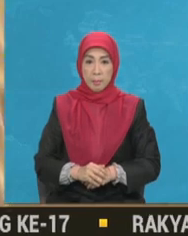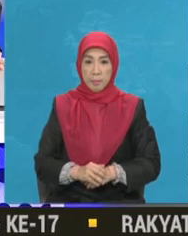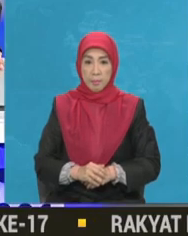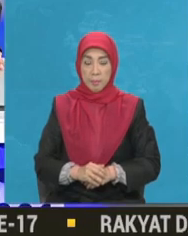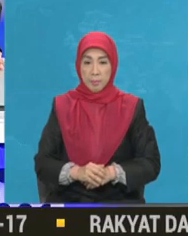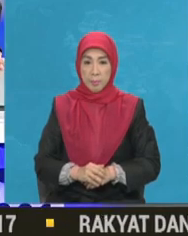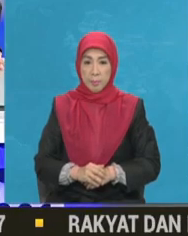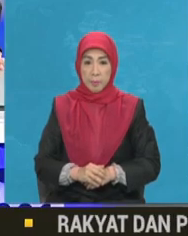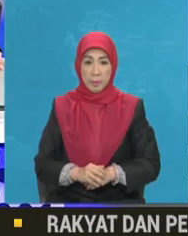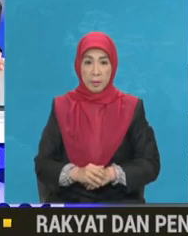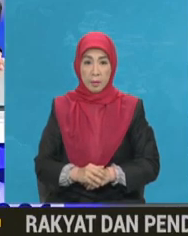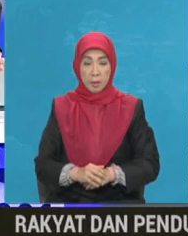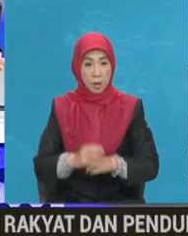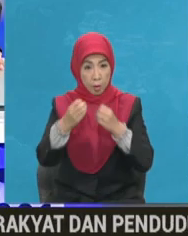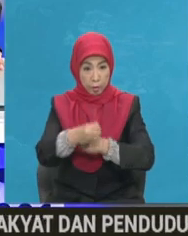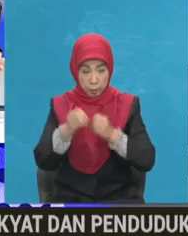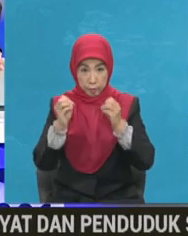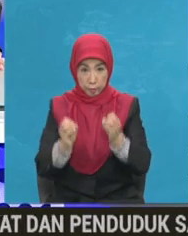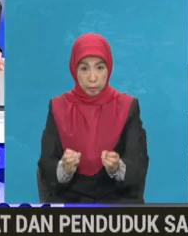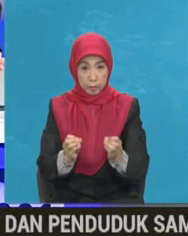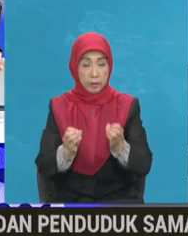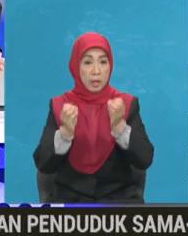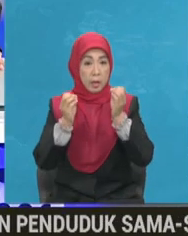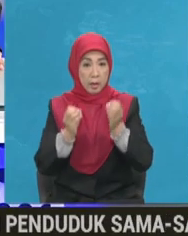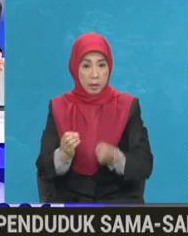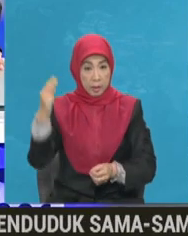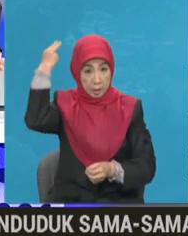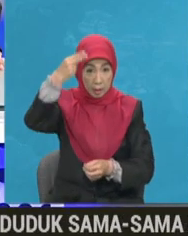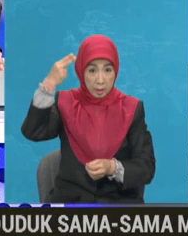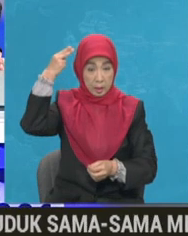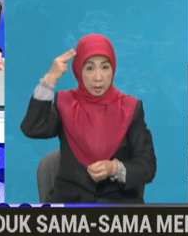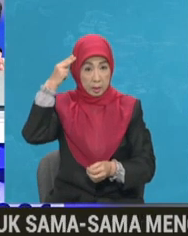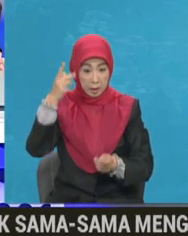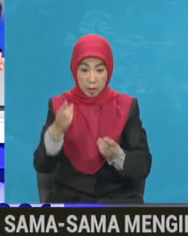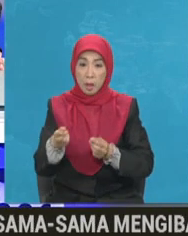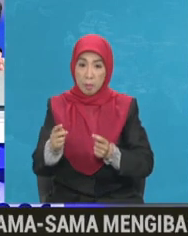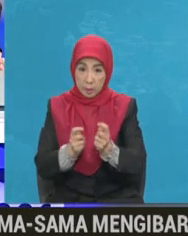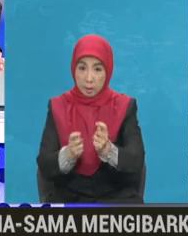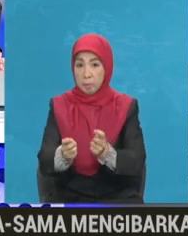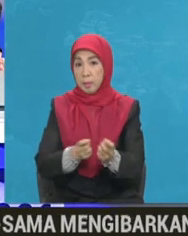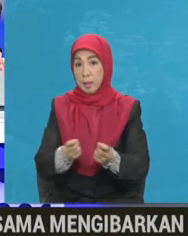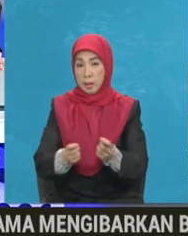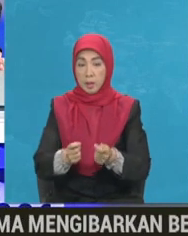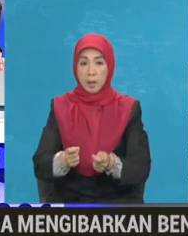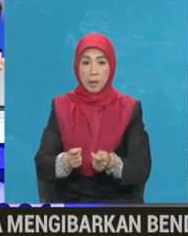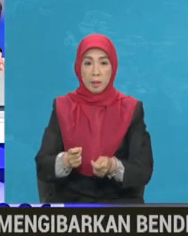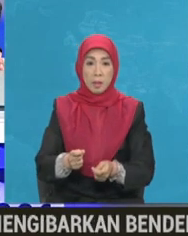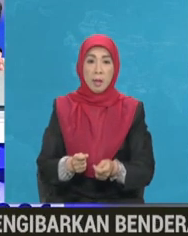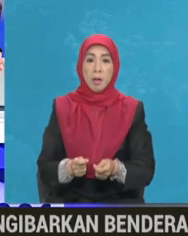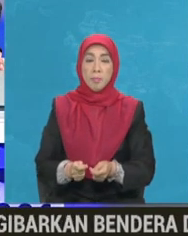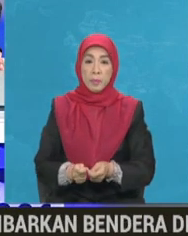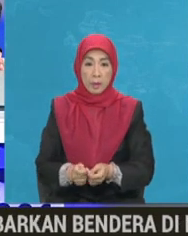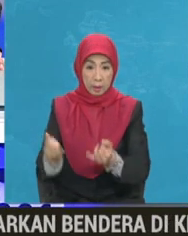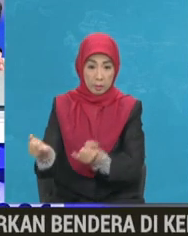pengen pejabat urusan jemaah haji negara Brunei Darussalam tetap Brandan pengobatan di Arab Saudi baru-baru